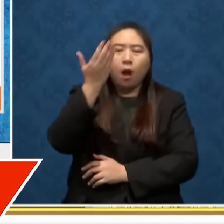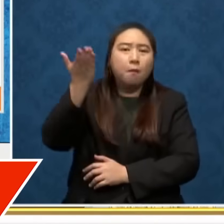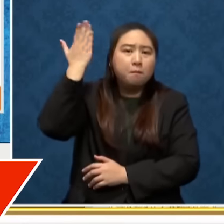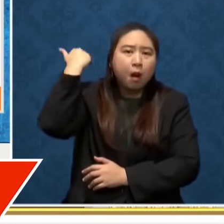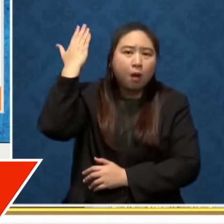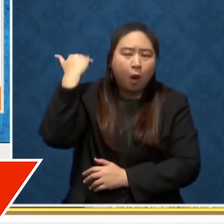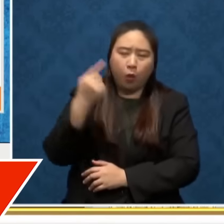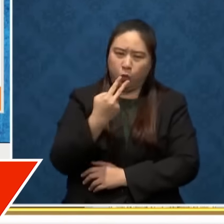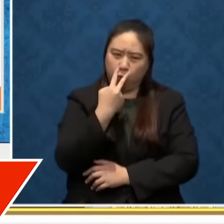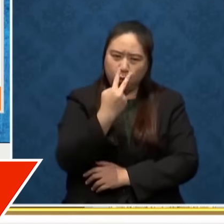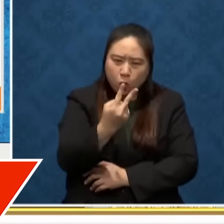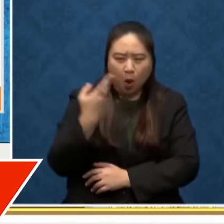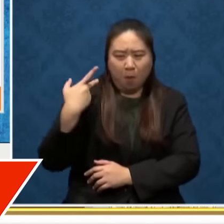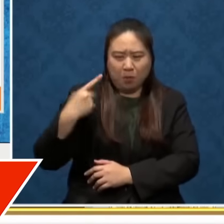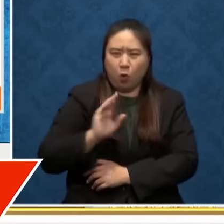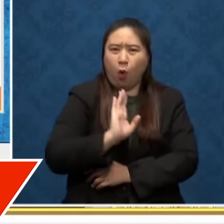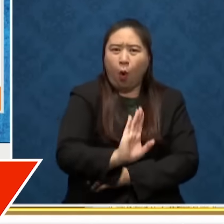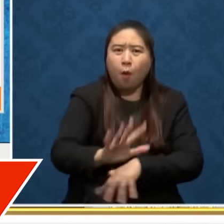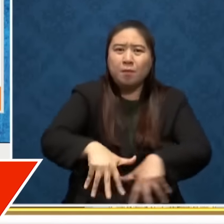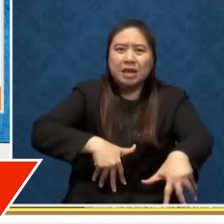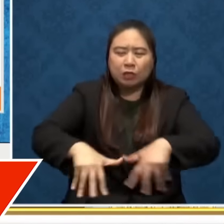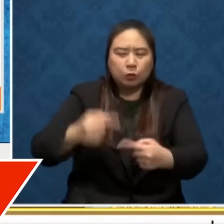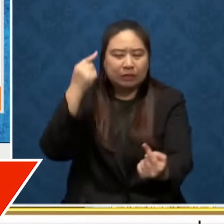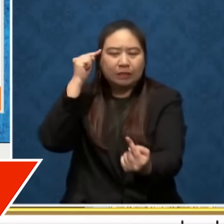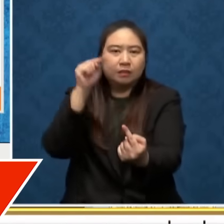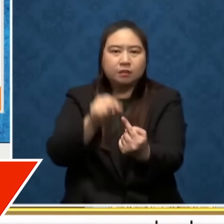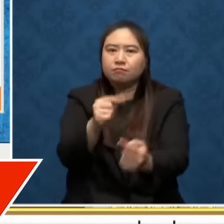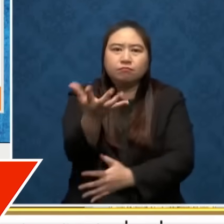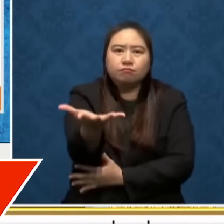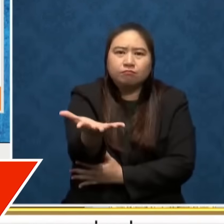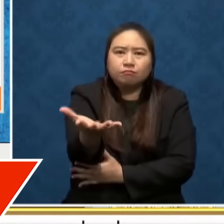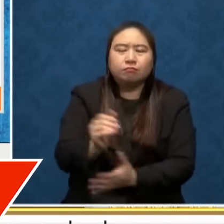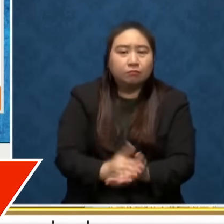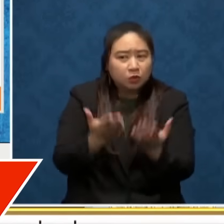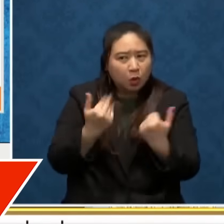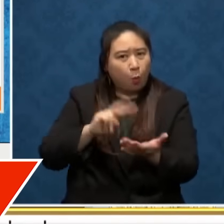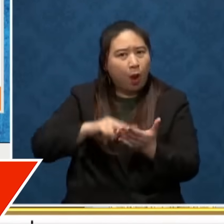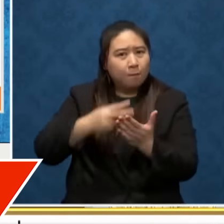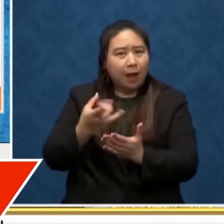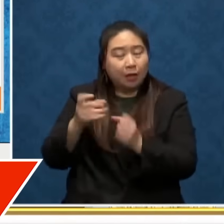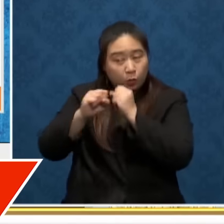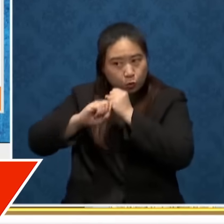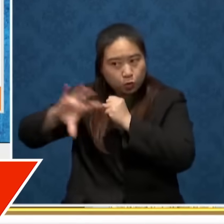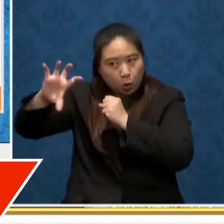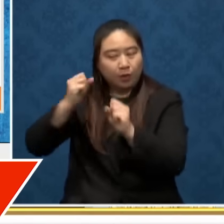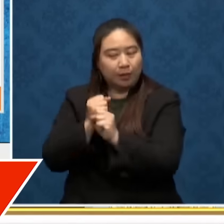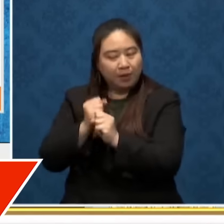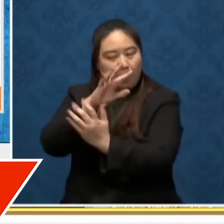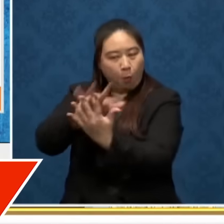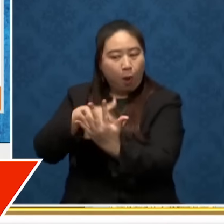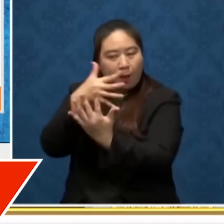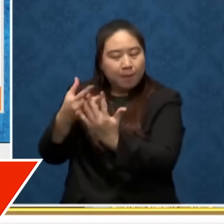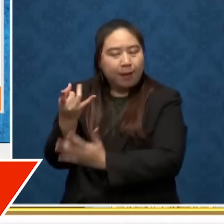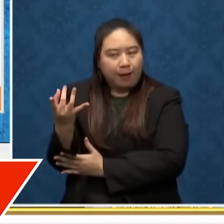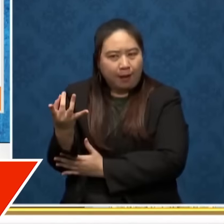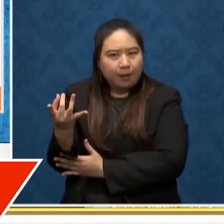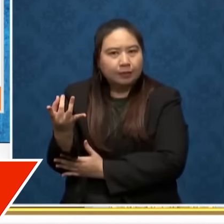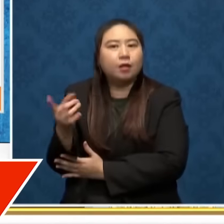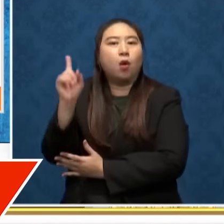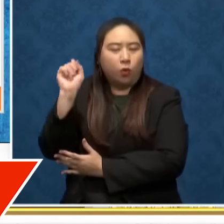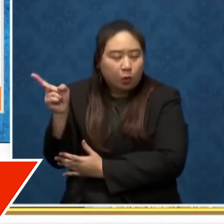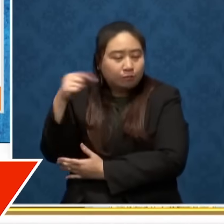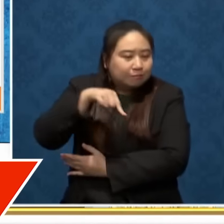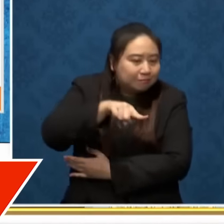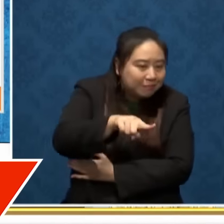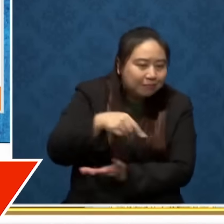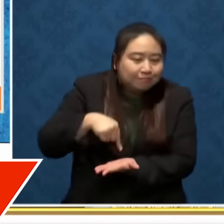ค่อยรักษาผลประโยชน์ของพี่น้องประชาชนนั่นหมายถึงว่ากสทช.เนี่ยเวลาจะวางแผนอะไรขอความเห็นก็ต้องไ